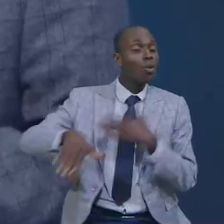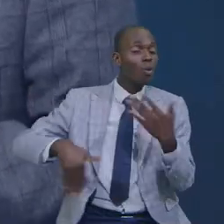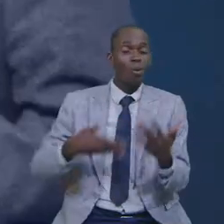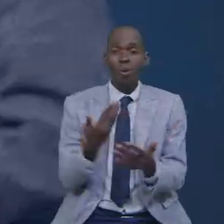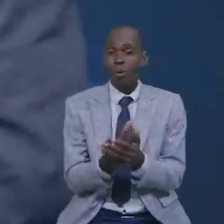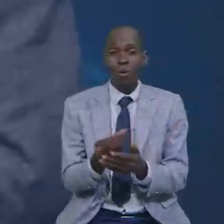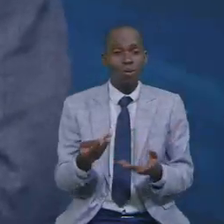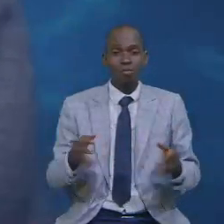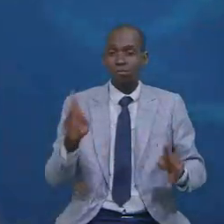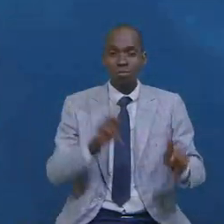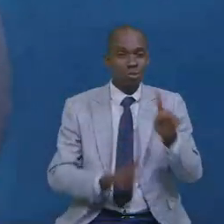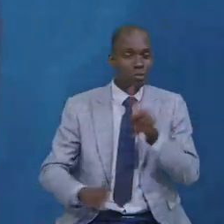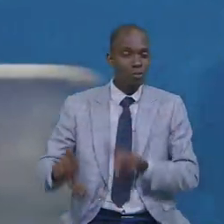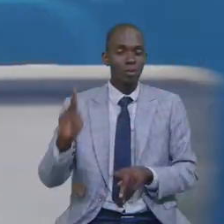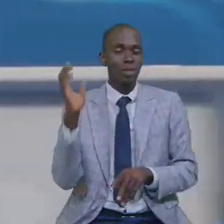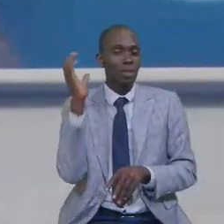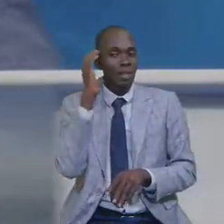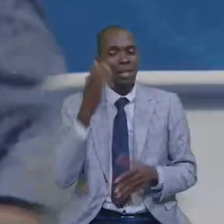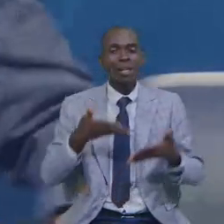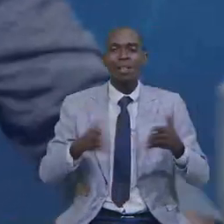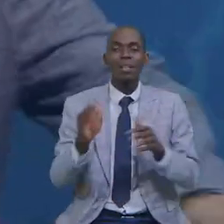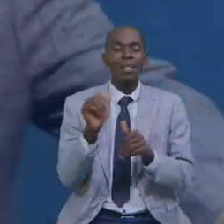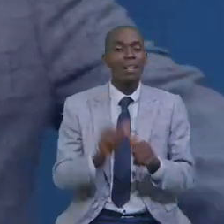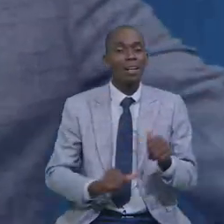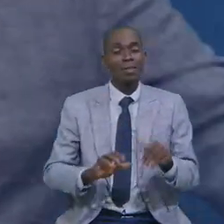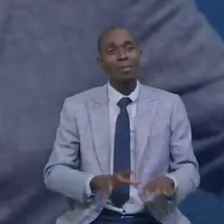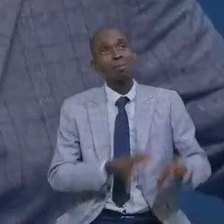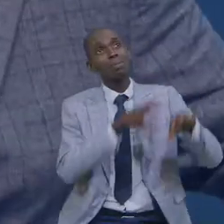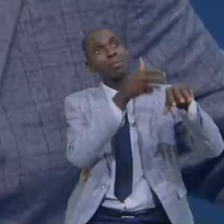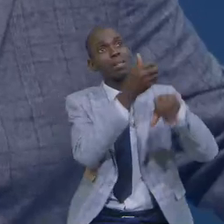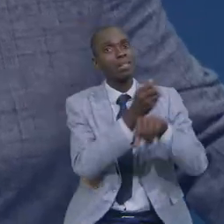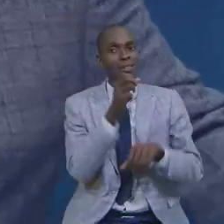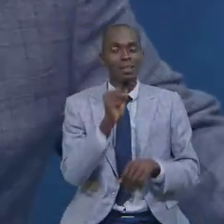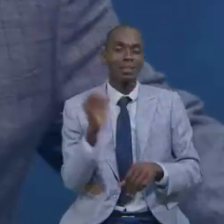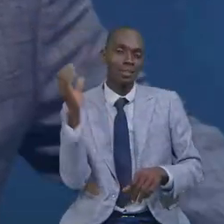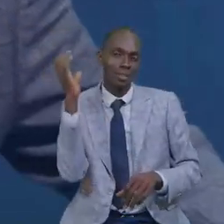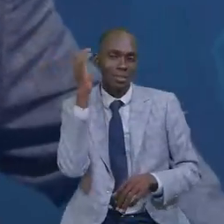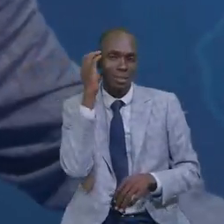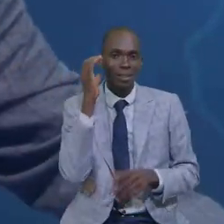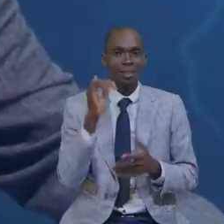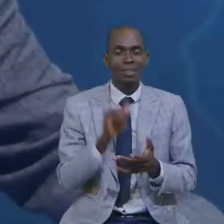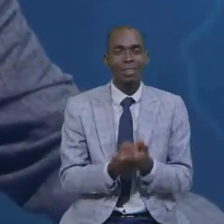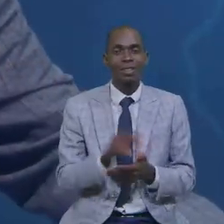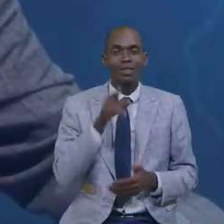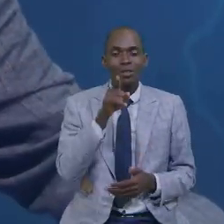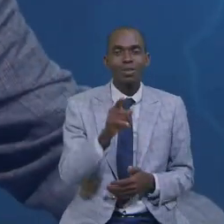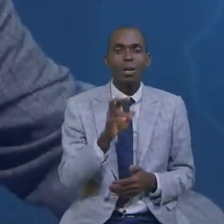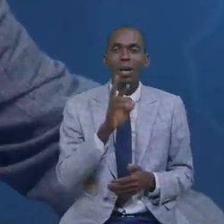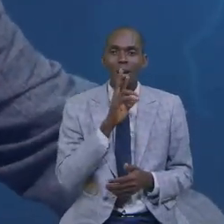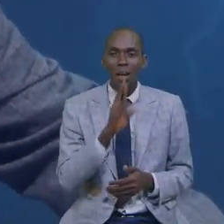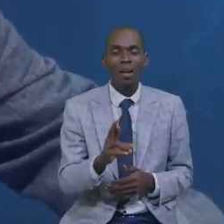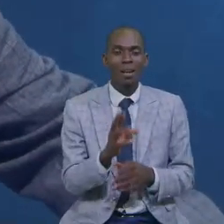que tout le pays entendent et que toute montagne entendent que